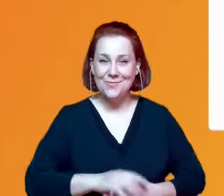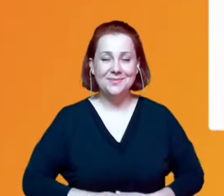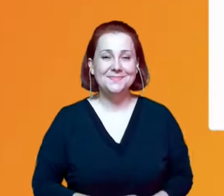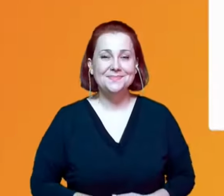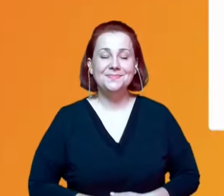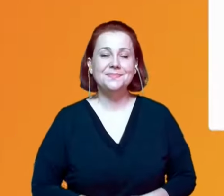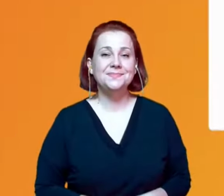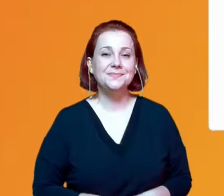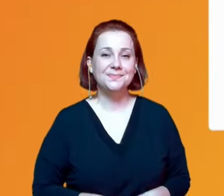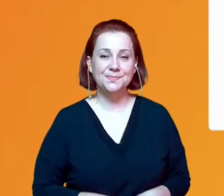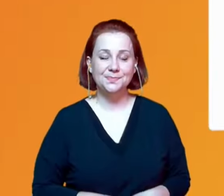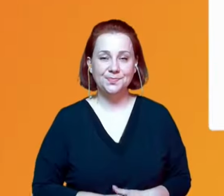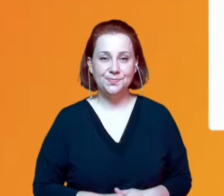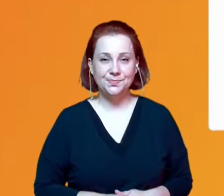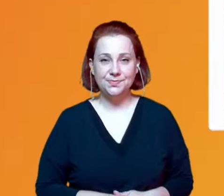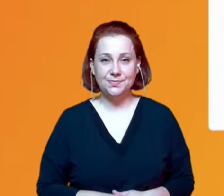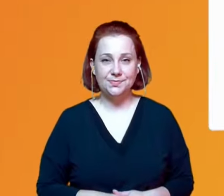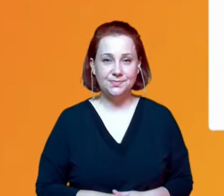powiedzieć, że